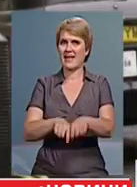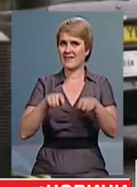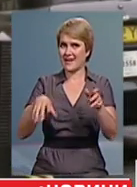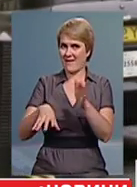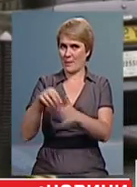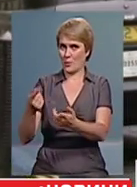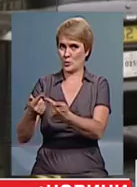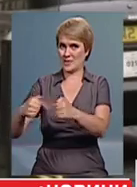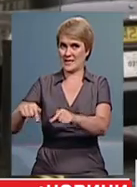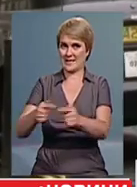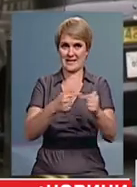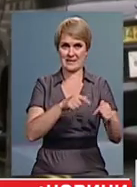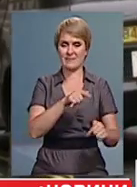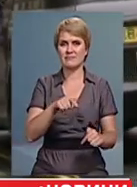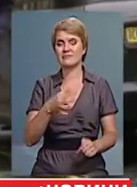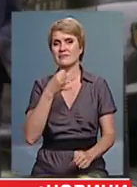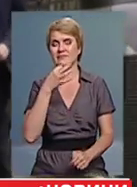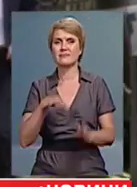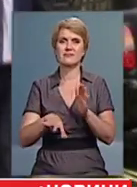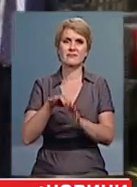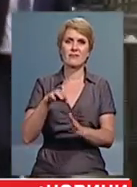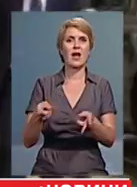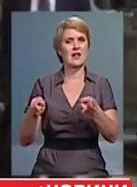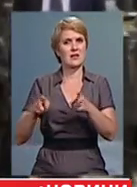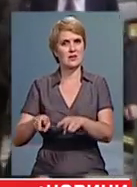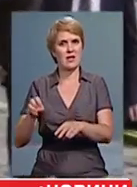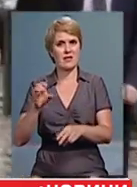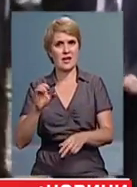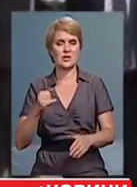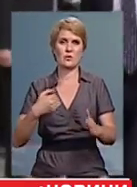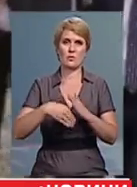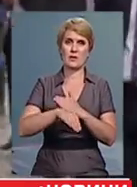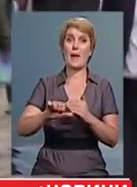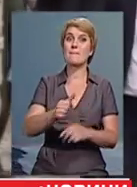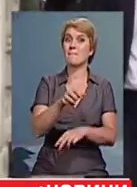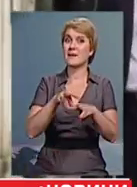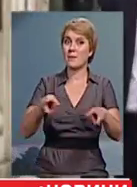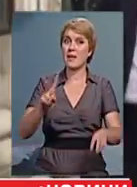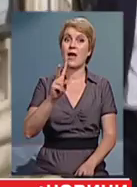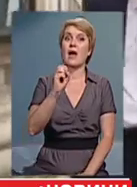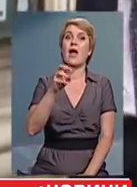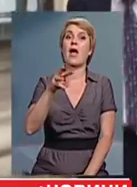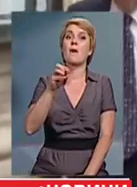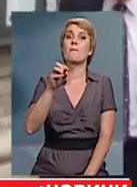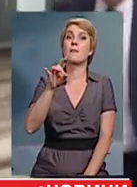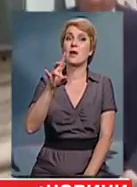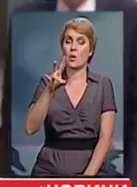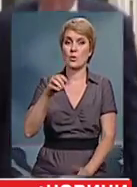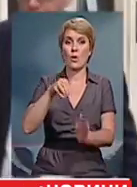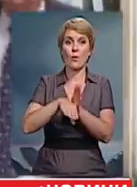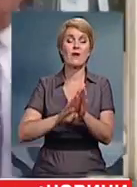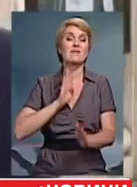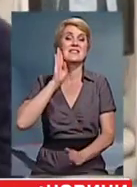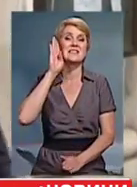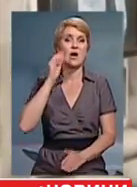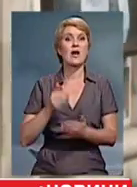Сьогодні там вирішують, залишитися в ЄС чи піти. Прем'єр Девід Кемерон проголосував ще зранку. А напередодні він переконував британців бути в Євросоюзі.